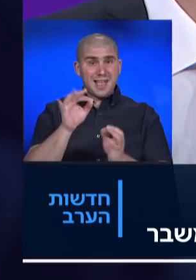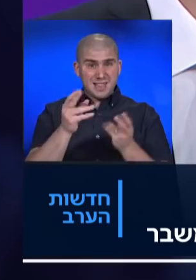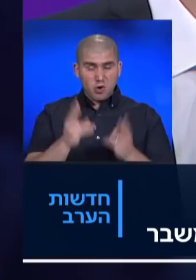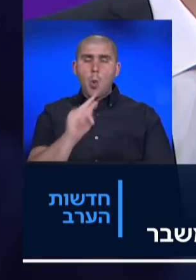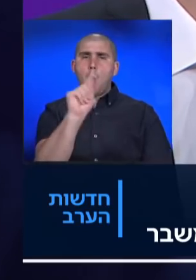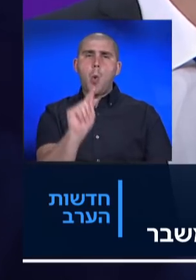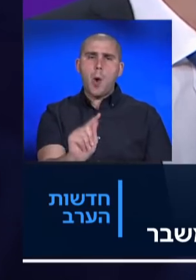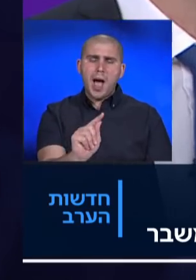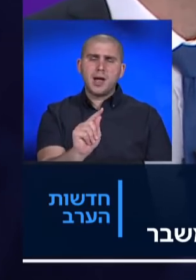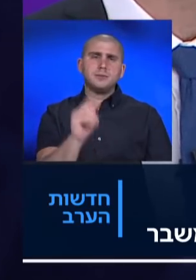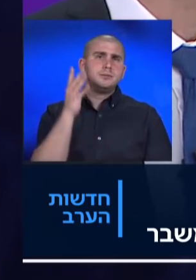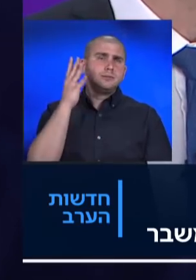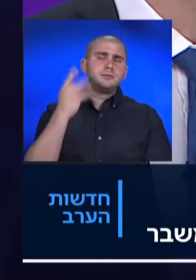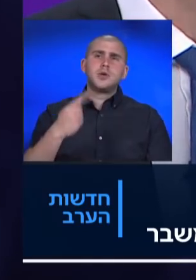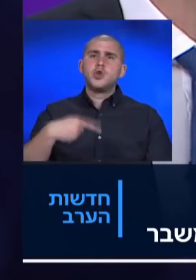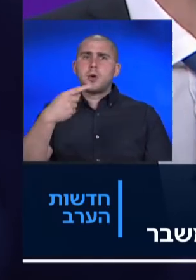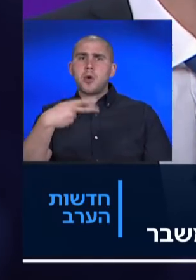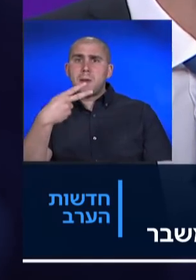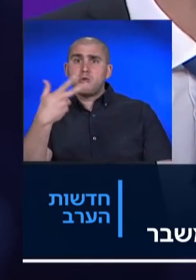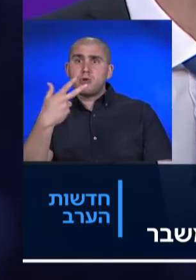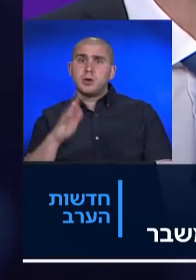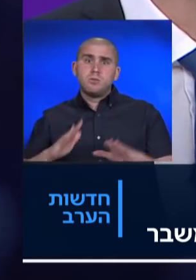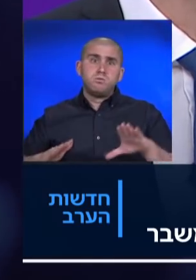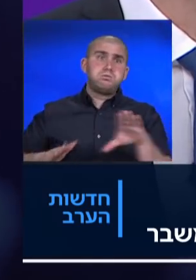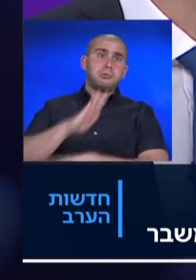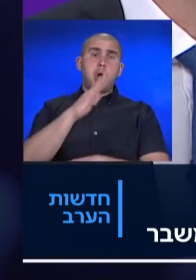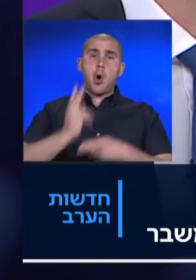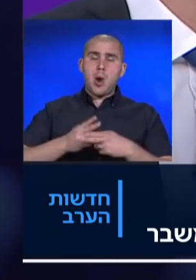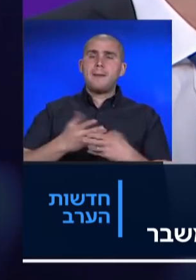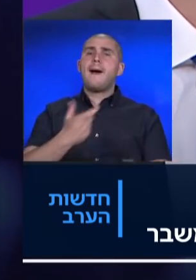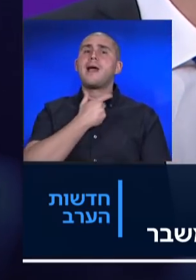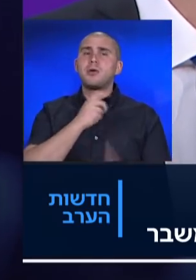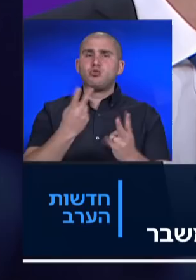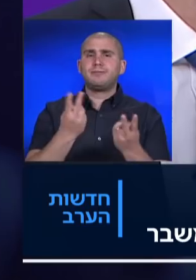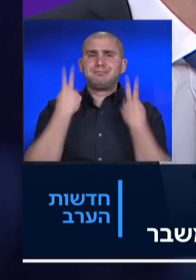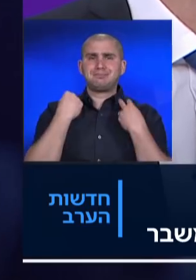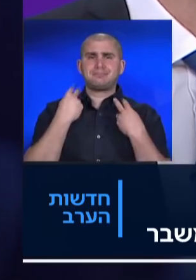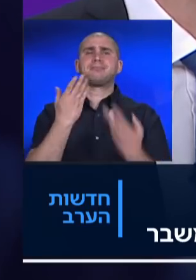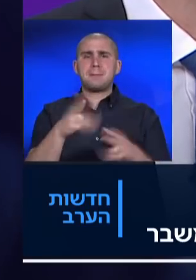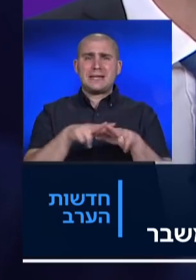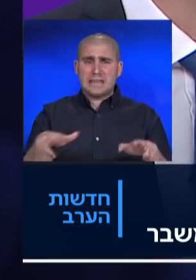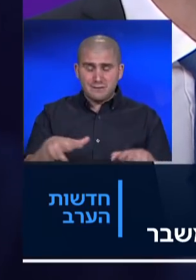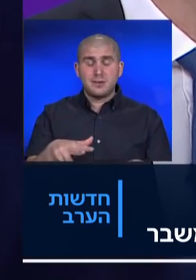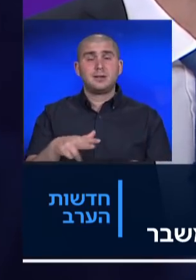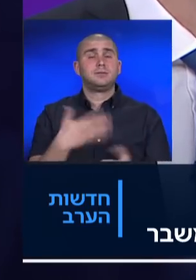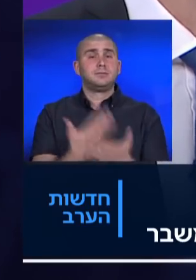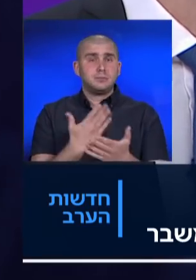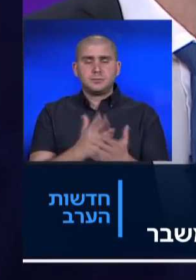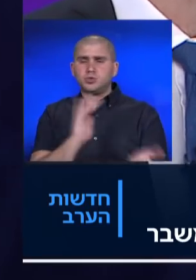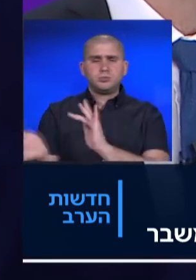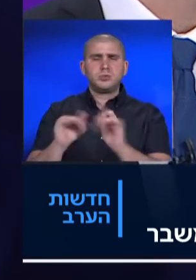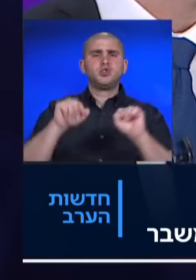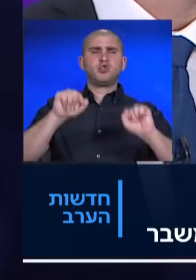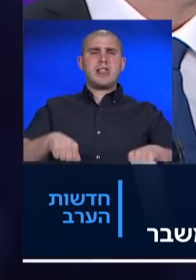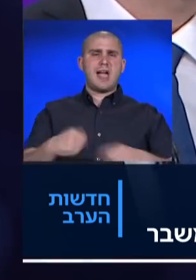אחד או שניים או שלושה, אם מספר החולים יקפוץ בבת אחת, לא יהיה מנוס מחזרה אחורנית. בקיצור, בשורה התחתונה, קרב על שליטה ועל כוח, ובסופו של דבר,